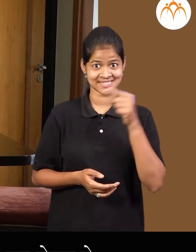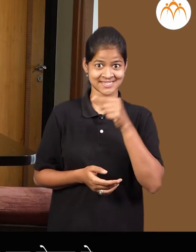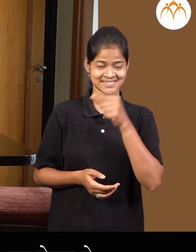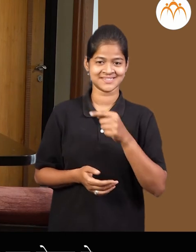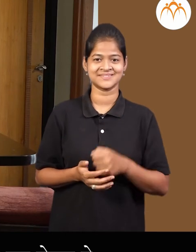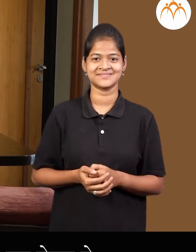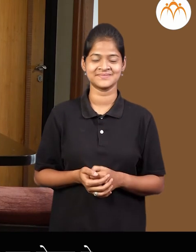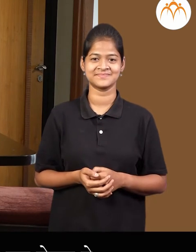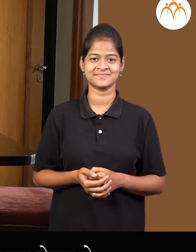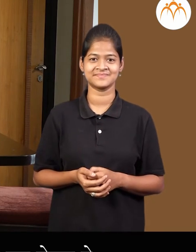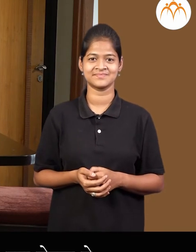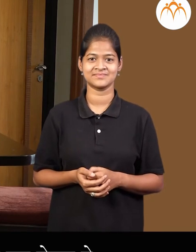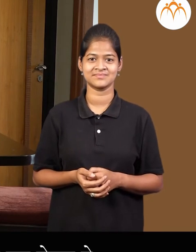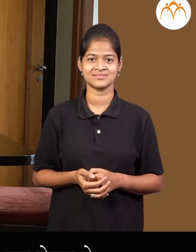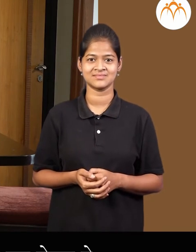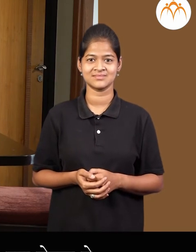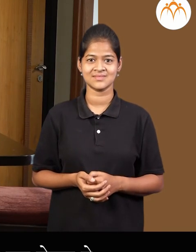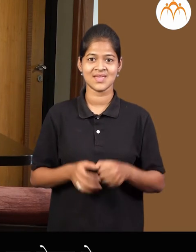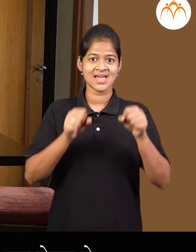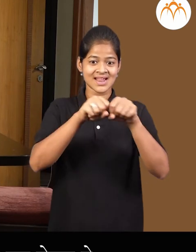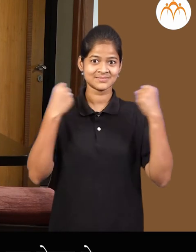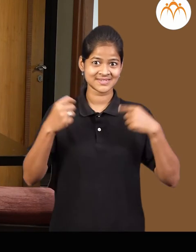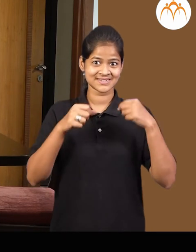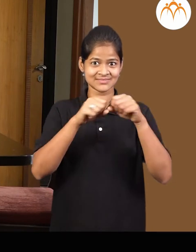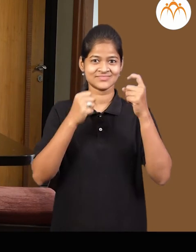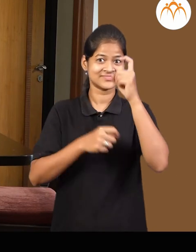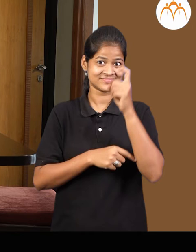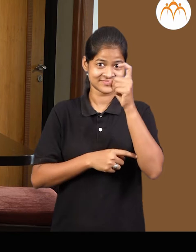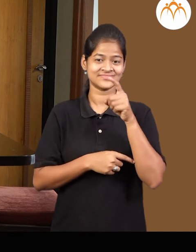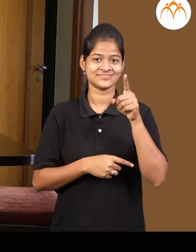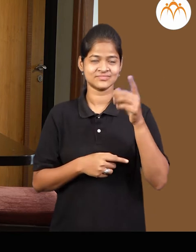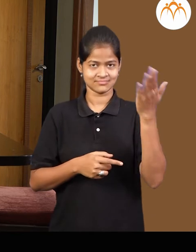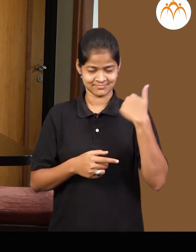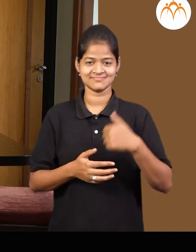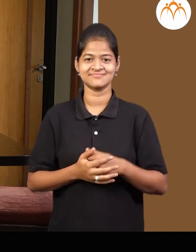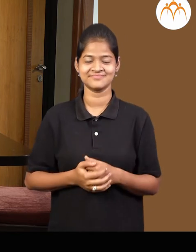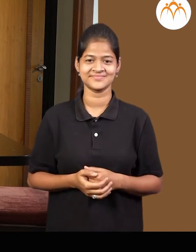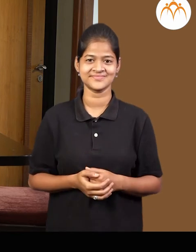अरे ईशान, कपाटातला एक हँगर पण घेऊन ये. हा,